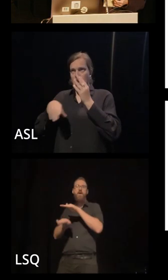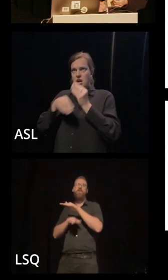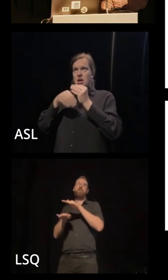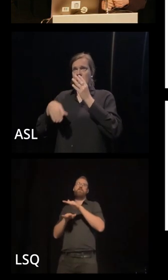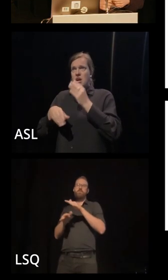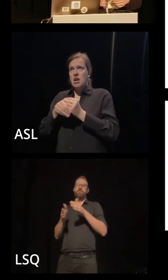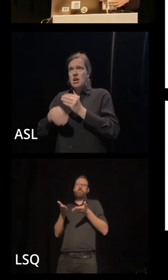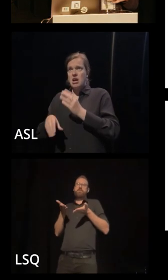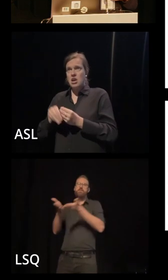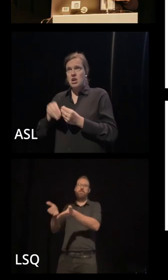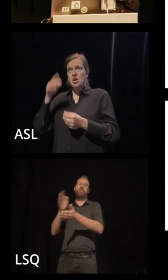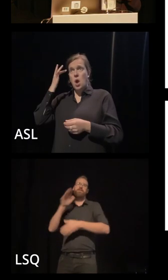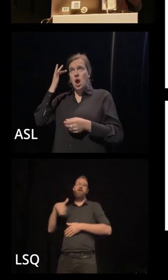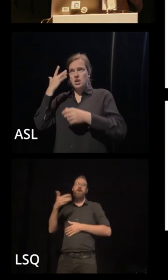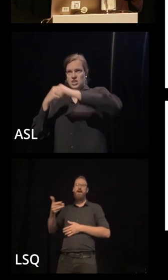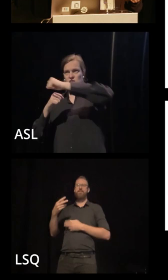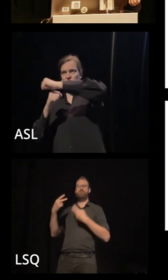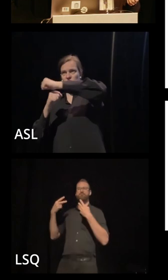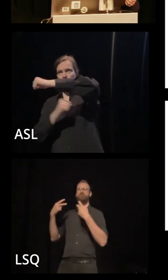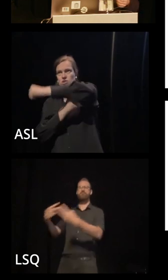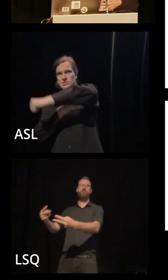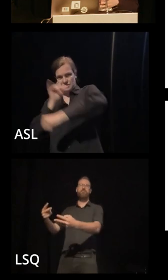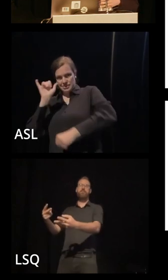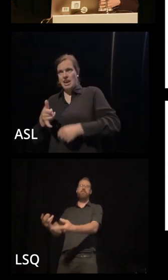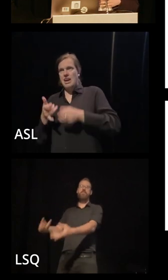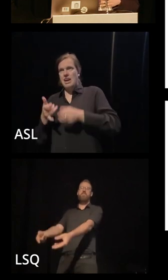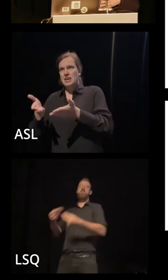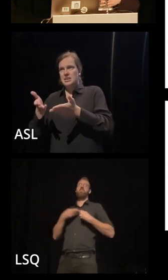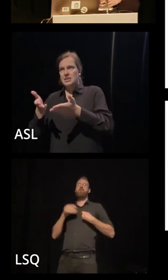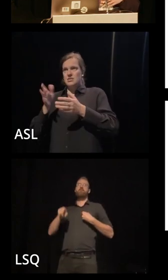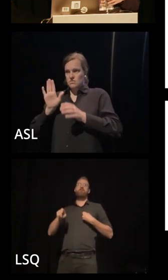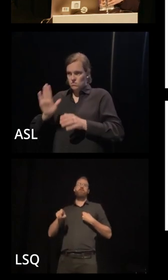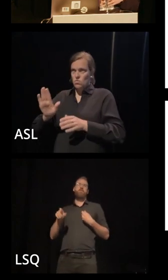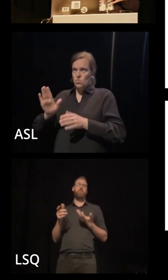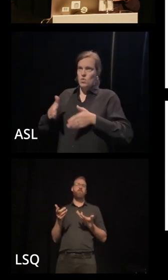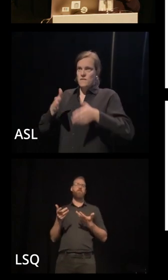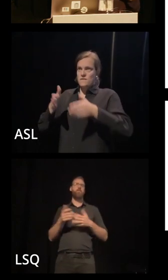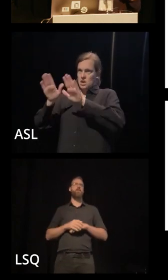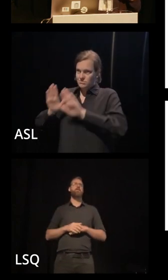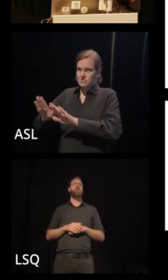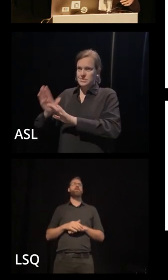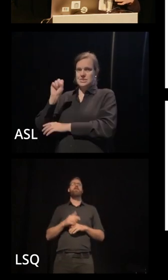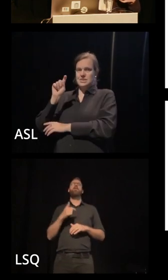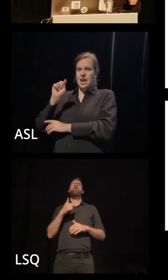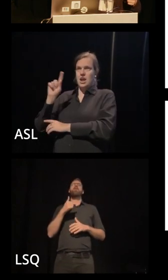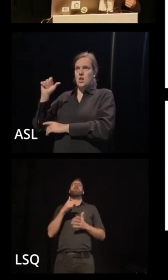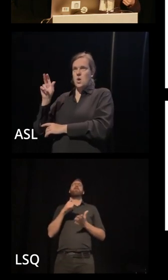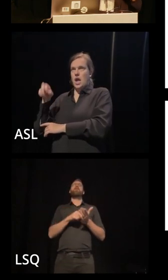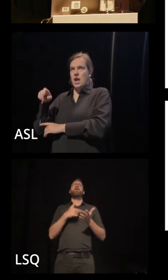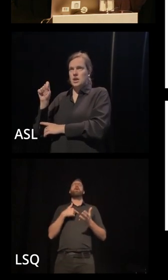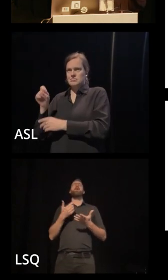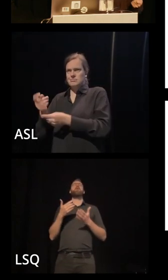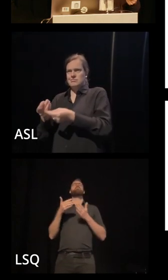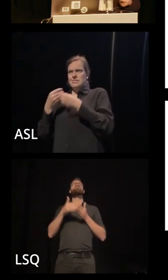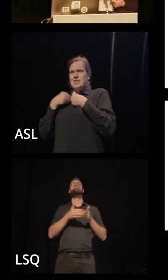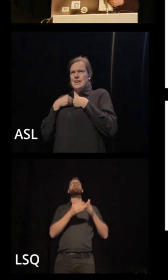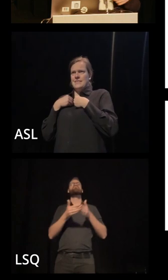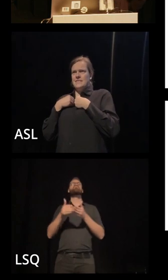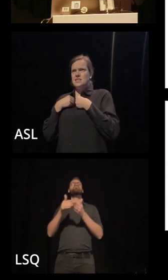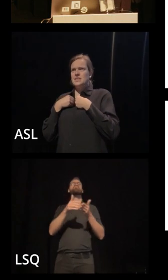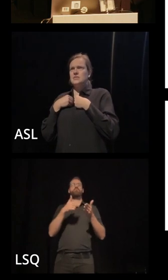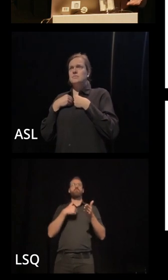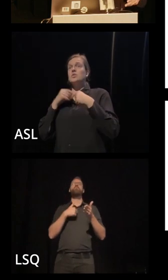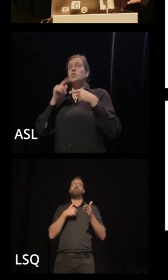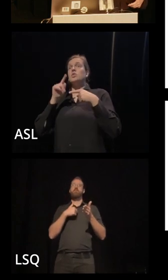Donc, en fait, c'est sûr également qu'en naviguant, moi, j'ai l'habitude de mettre l'épaule à la roue, donc de vraiment